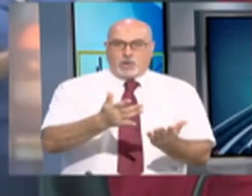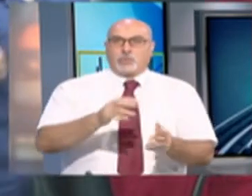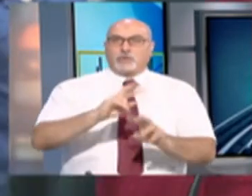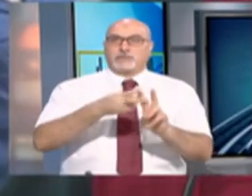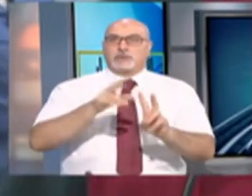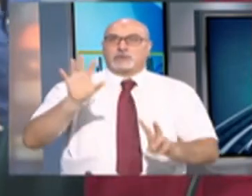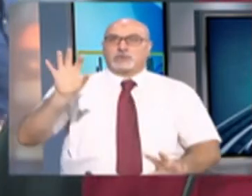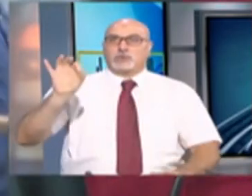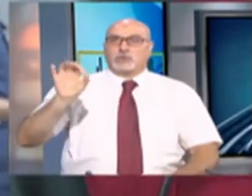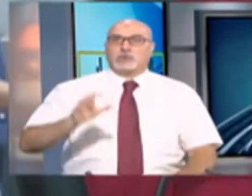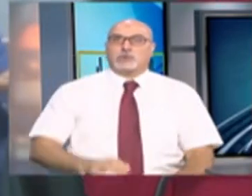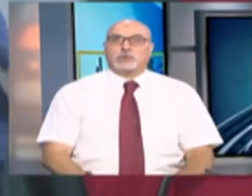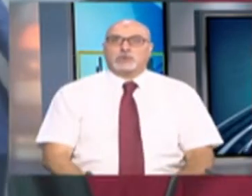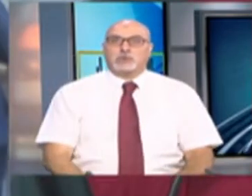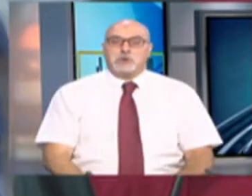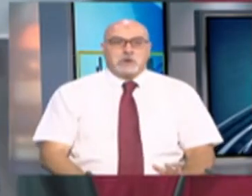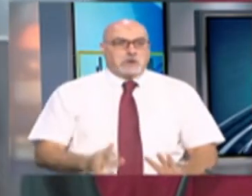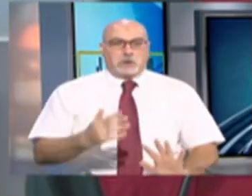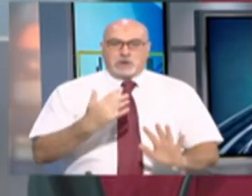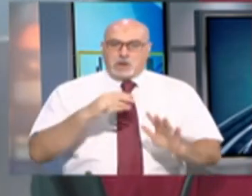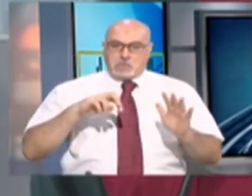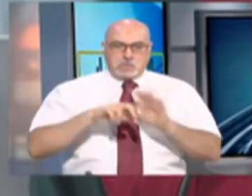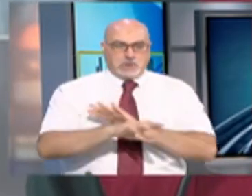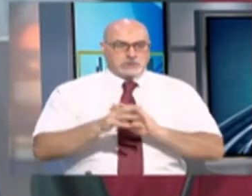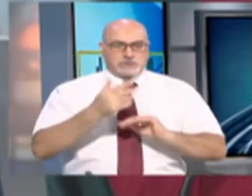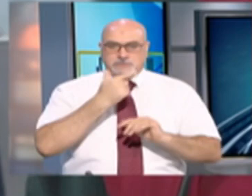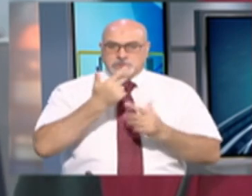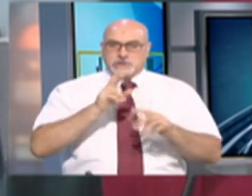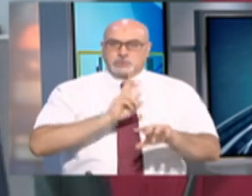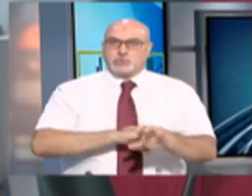وهران. يعني كانت هناك تسهيلات كبيرة جدا من رجال الأمن